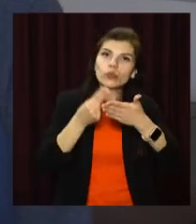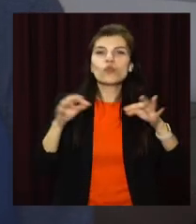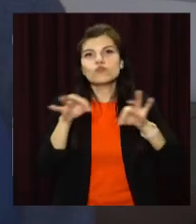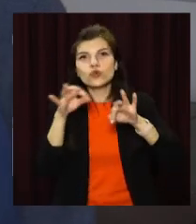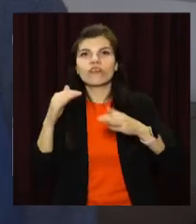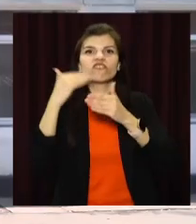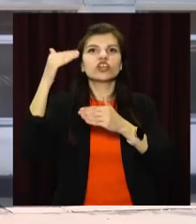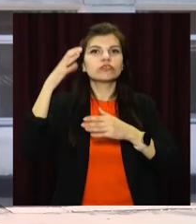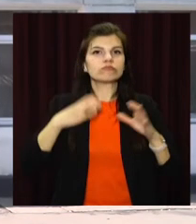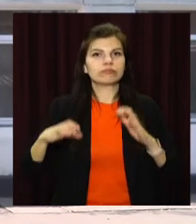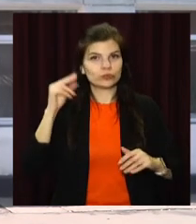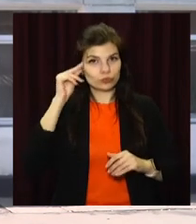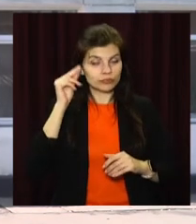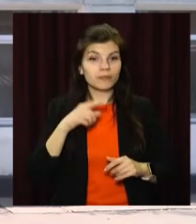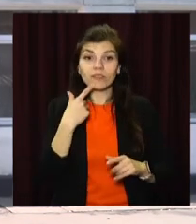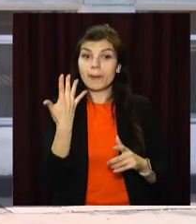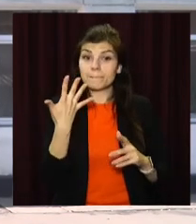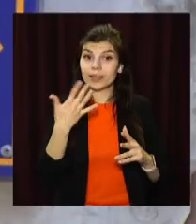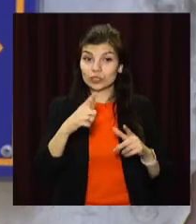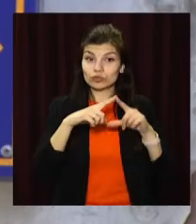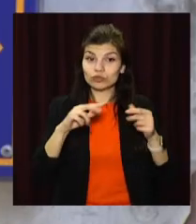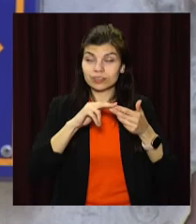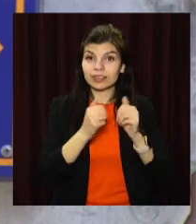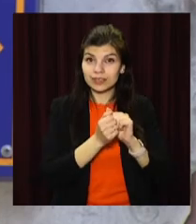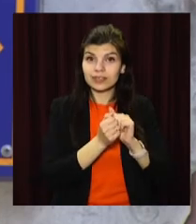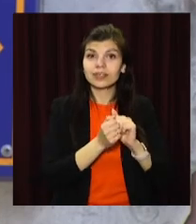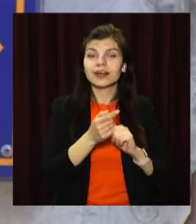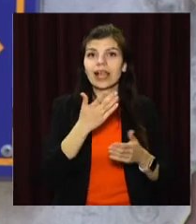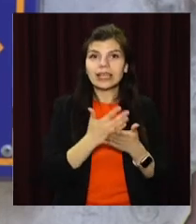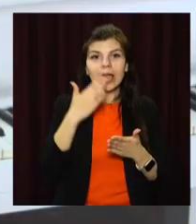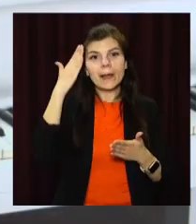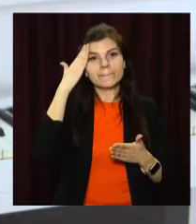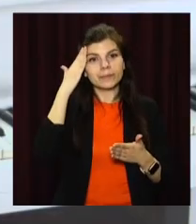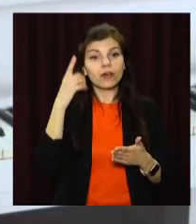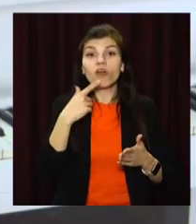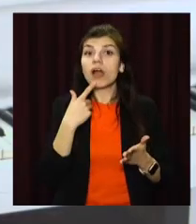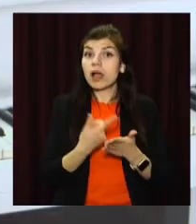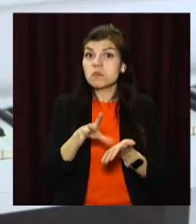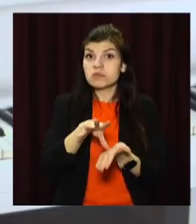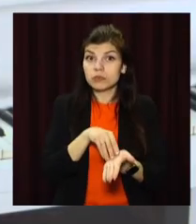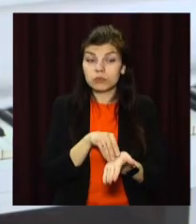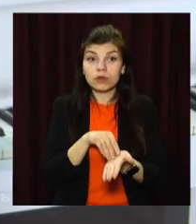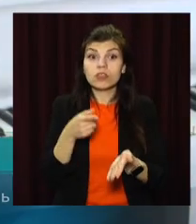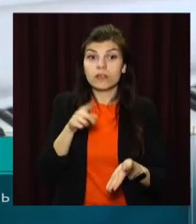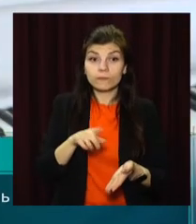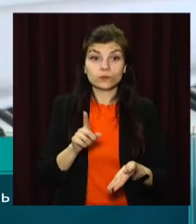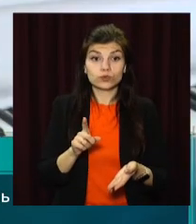навчальних закладів. Окрім п'ятої школи, у Кам'янському ще 6 закладів мистецької освіти. Приклад того, що